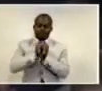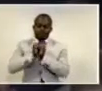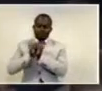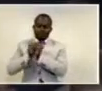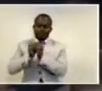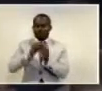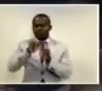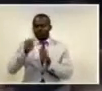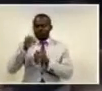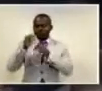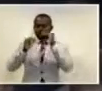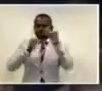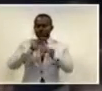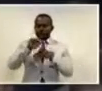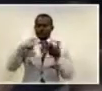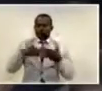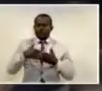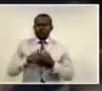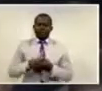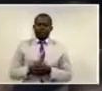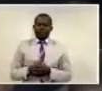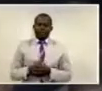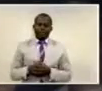ku zindi nzego